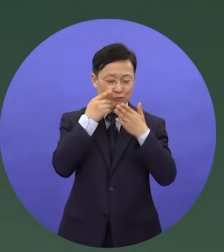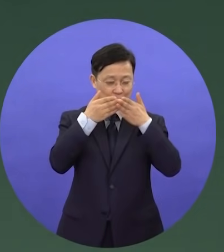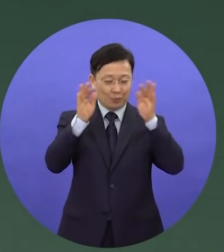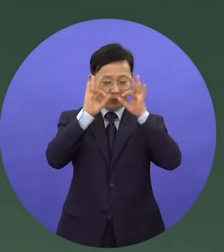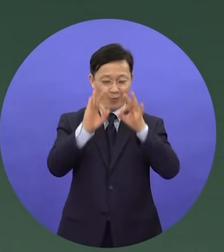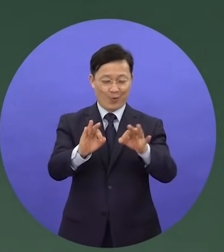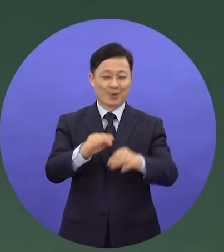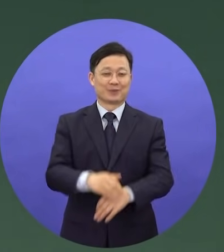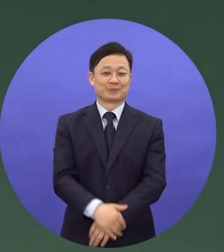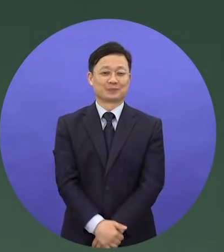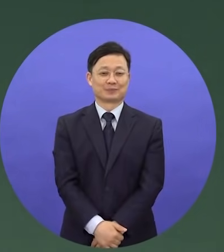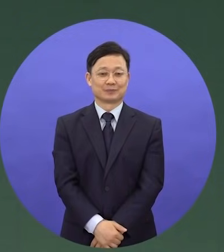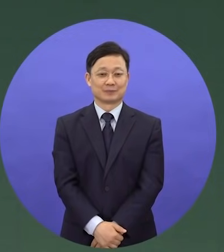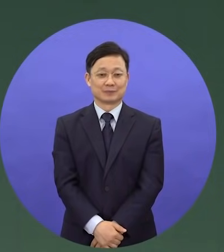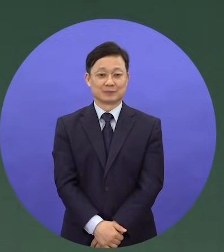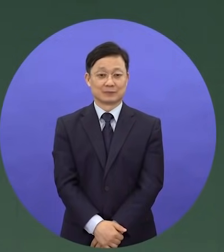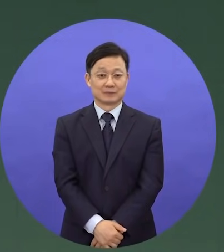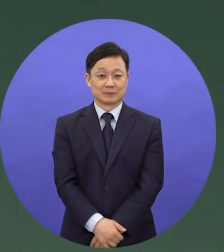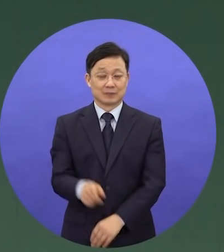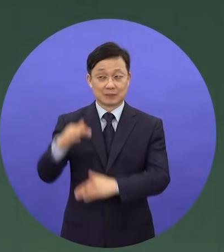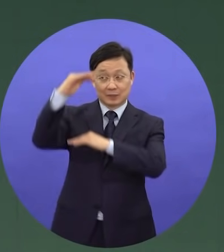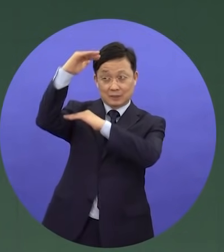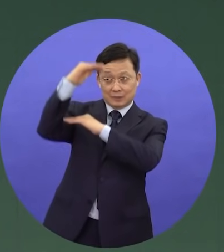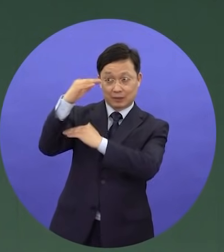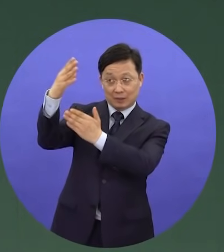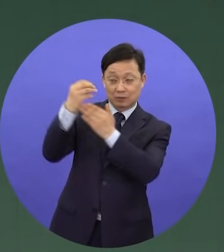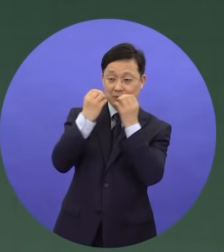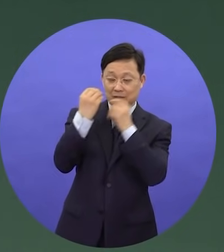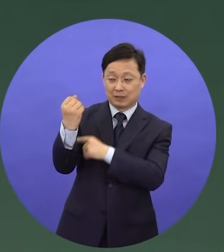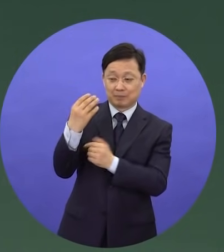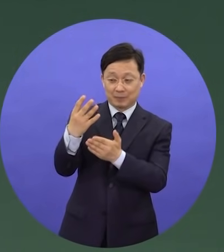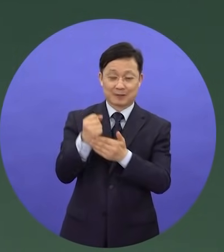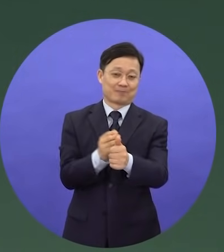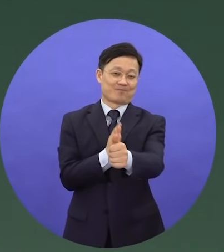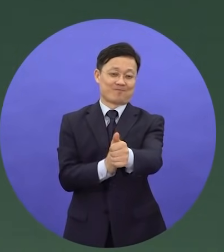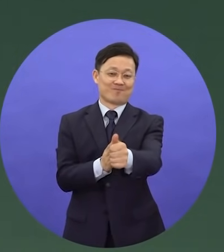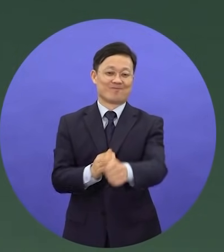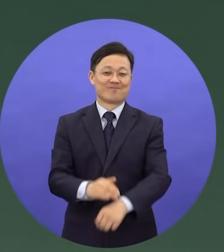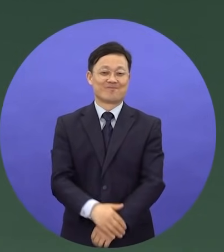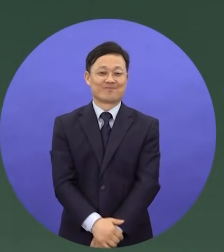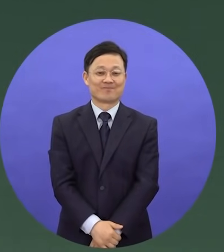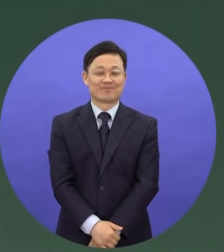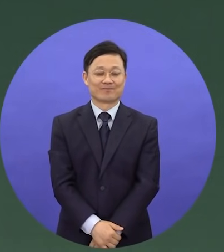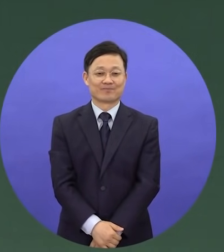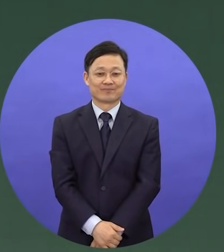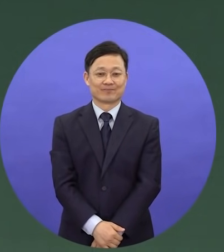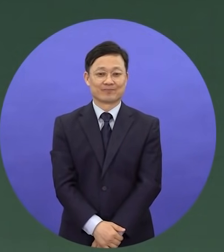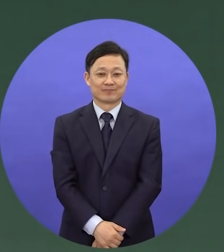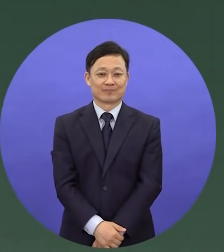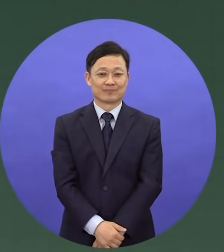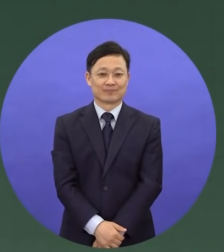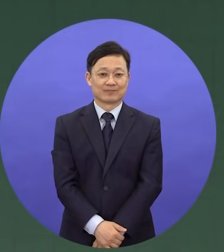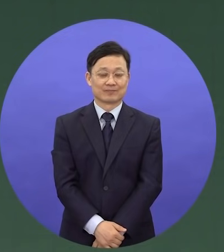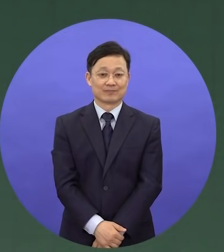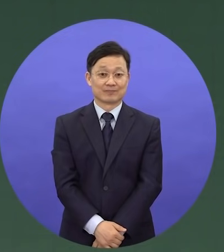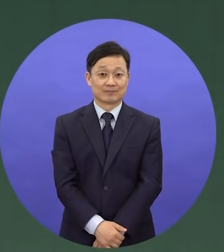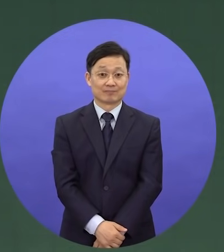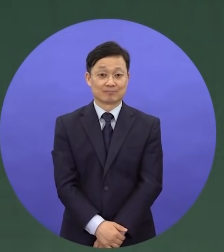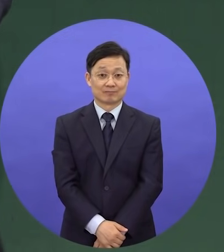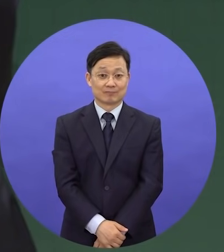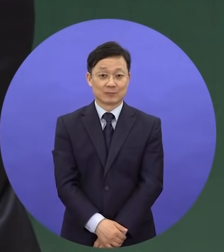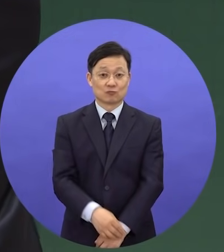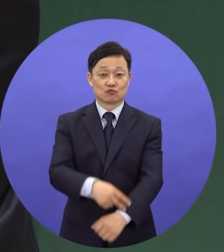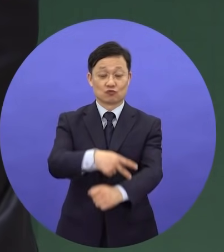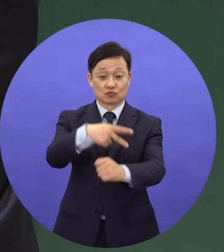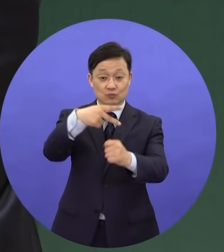여러분은 오늘부터 이 시간까지 힘 얻으실 이유입니다. And so starting now, this is the reason why you must gain new strength. 왜냐? 새로운